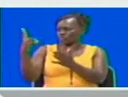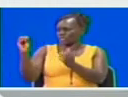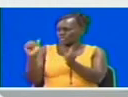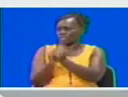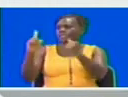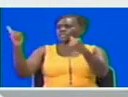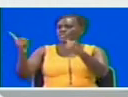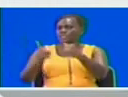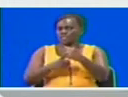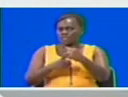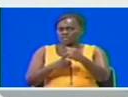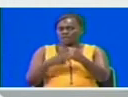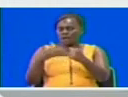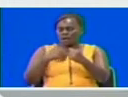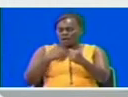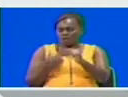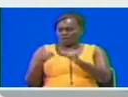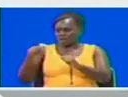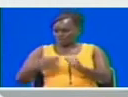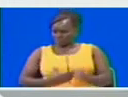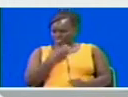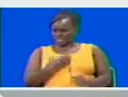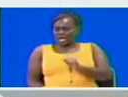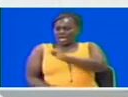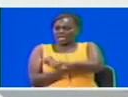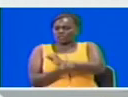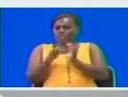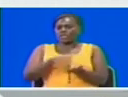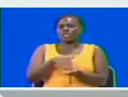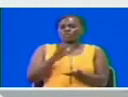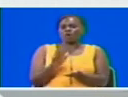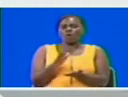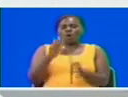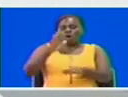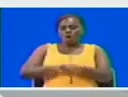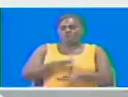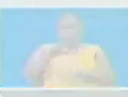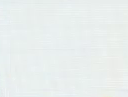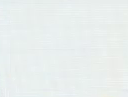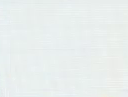George Kidenda, atakuwa anatueleza zaidi kuhusiana na takwimu hizo. Usiondoke.